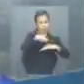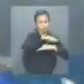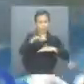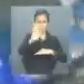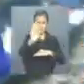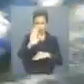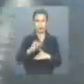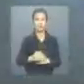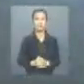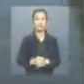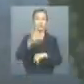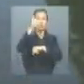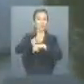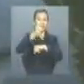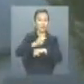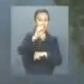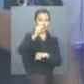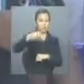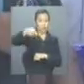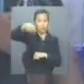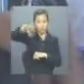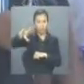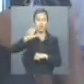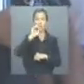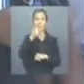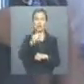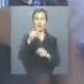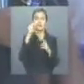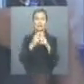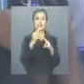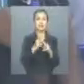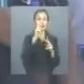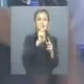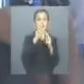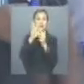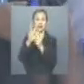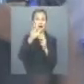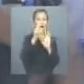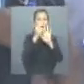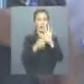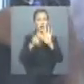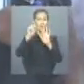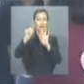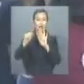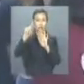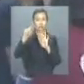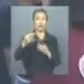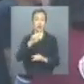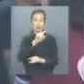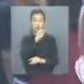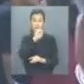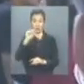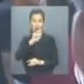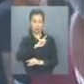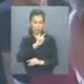ภ.ระบุได้ว่ากรณีของนายการุณโหสกุลก็ถือเป็นการทำหน้าที่ของส.ส.เขตดอนเมืองกทม.พรรคเพื่อไทยไม่ได้ด